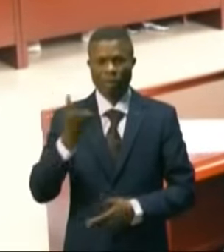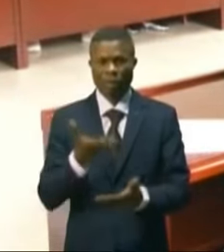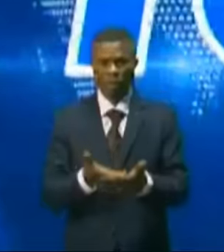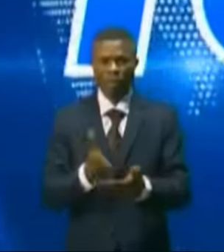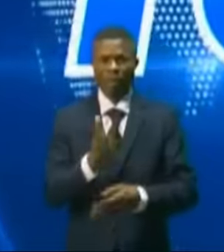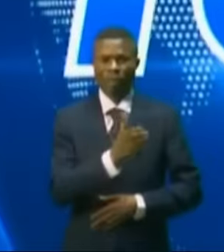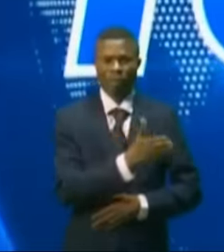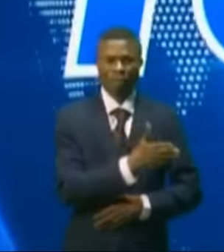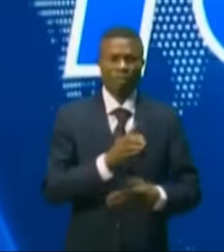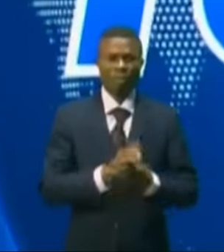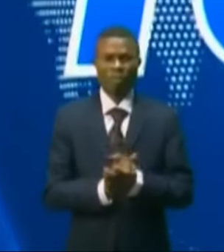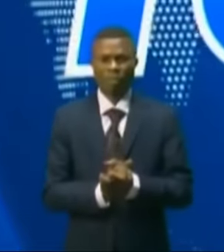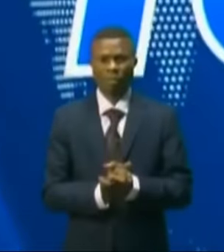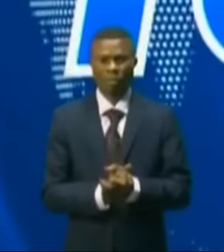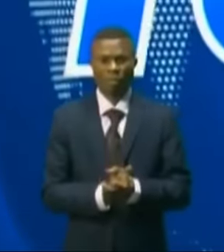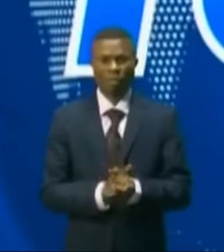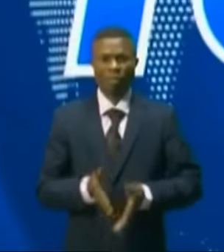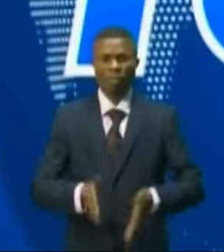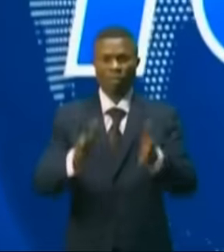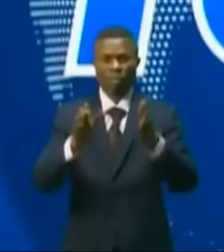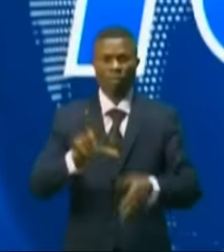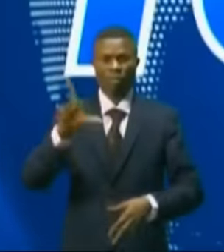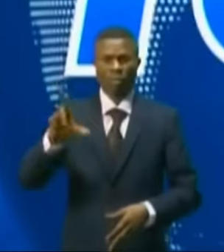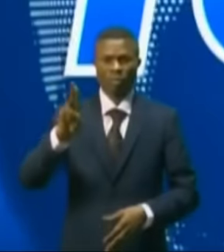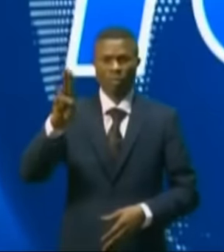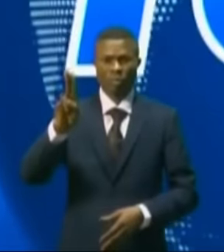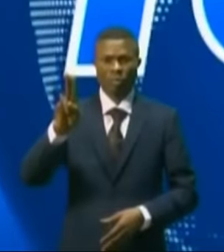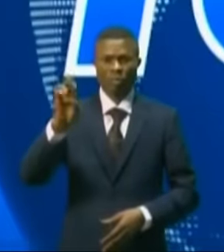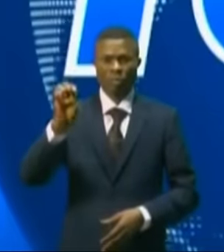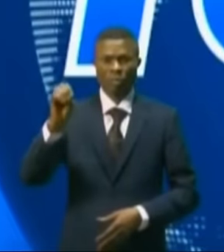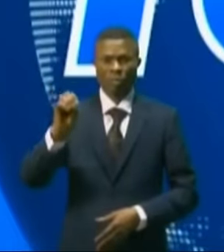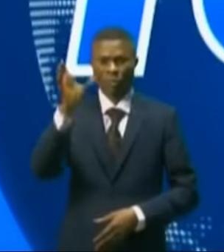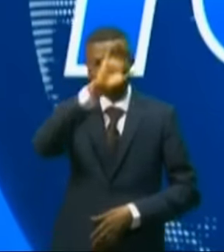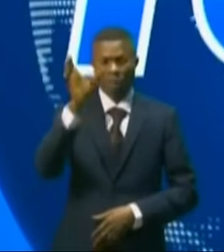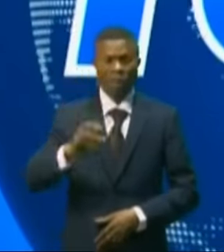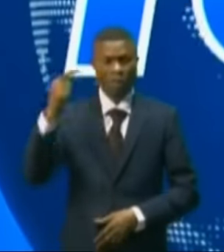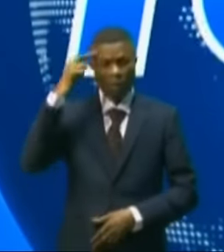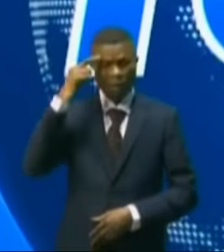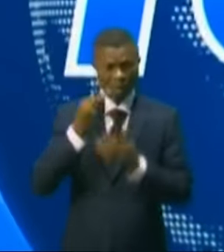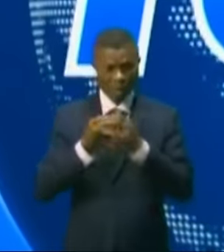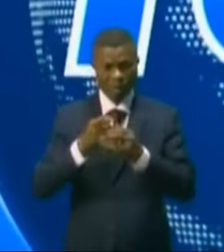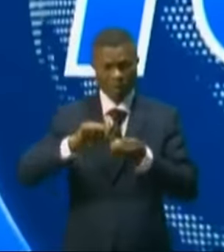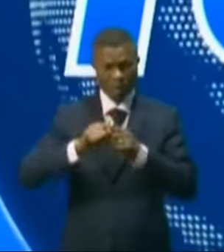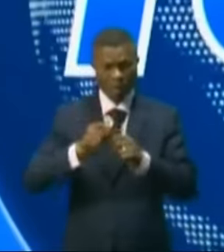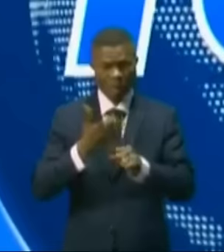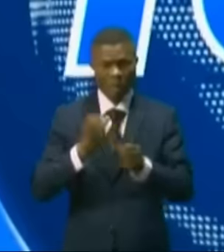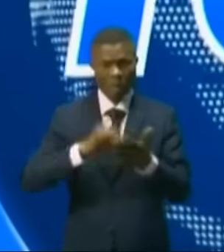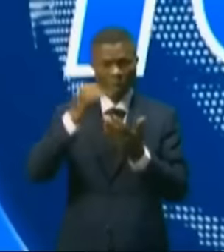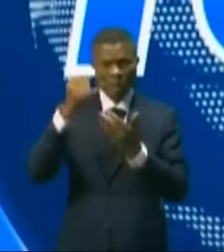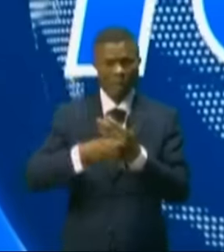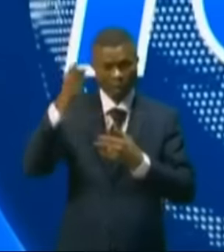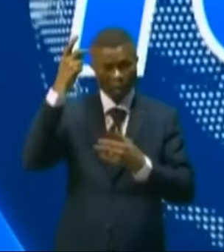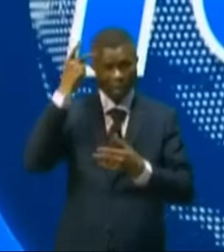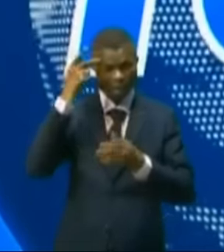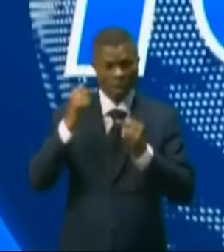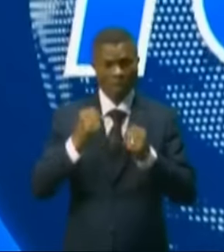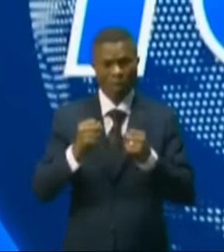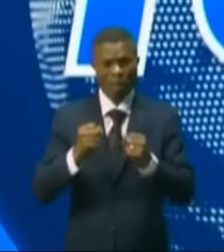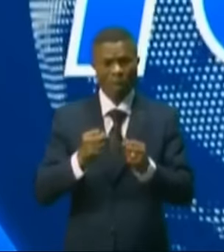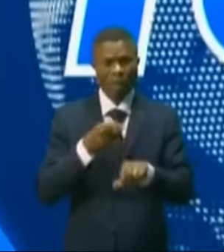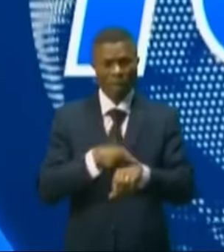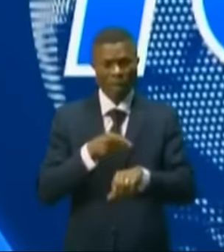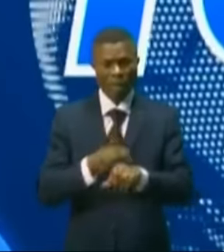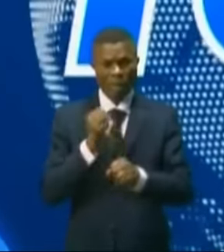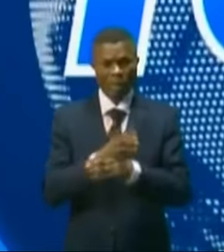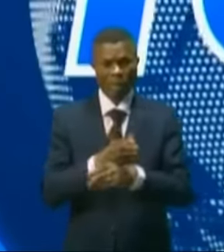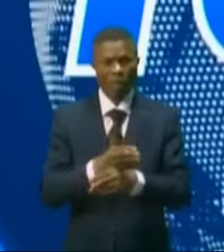Center. La route Luemba dans la commune d'Enjili sera réhabilitée dans le cadre du projet Kinelenda. Dans l'entretemps, l'heure